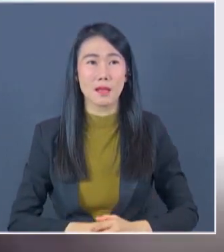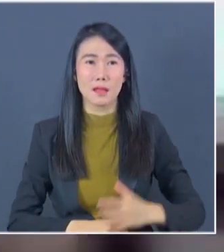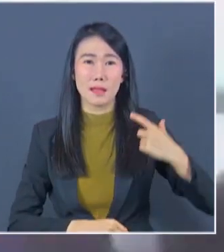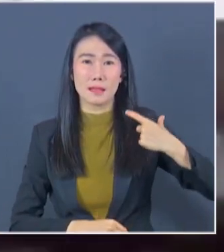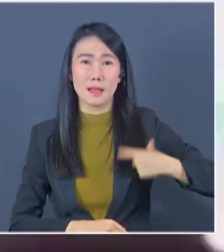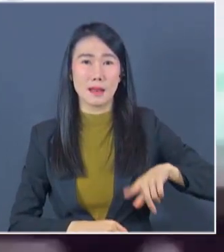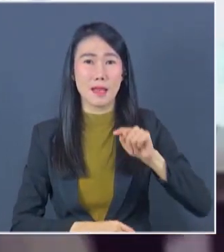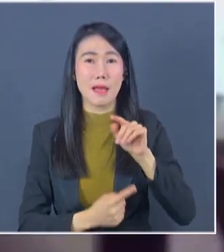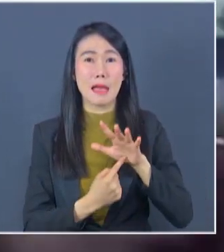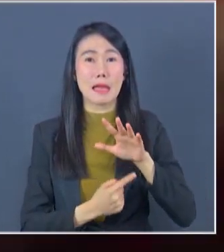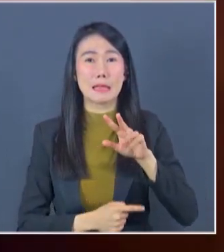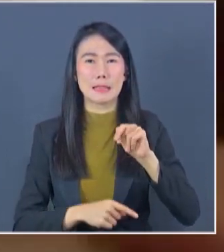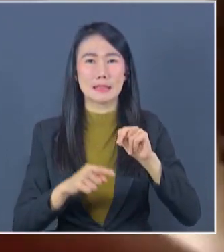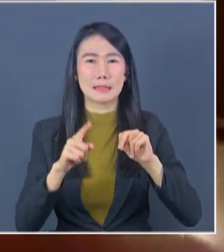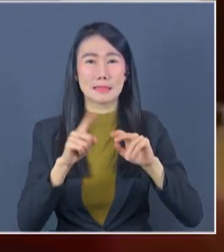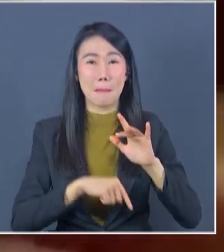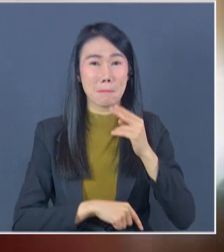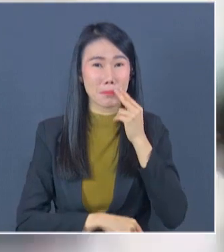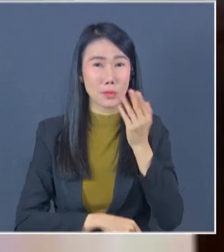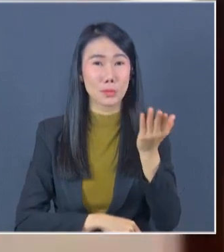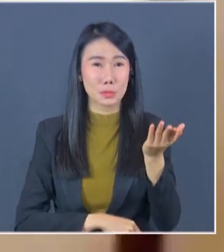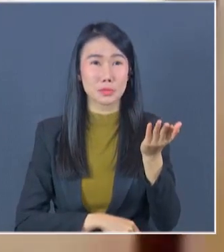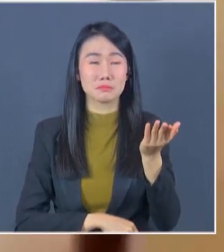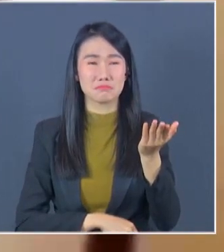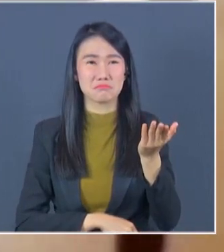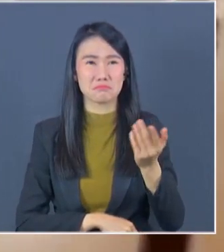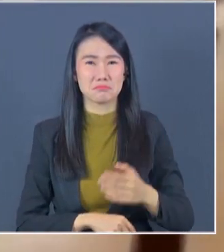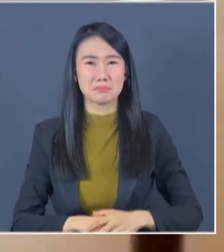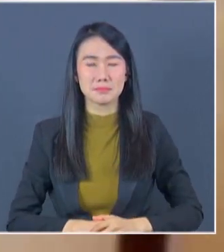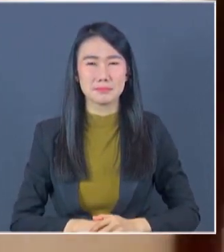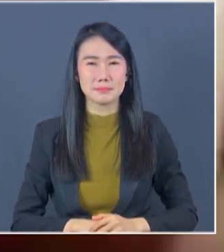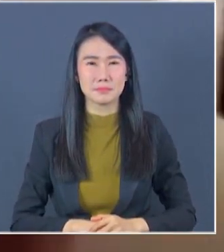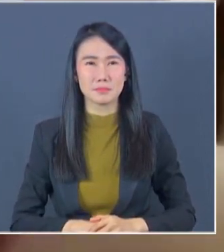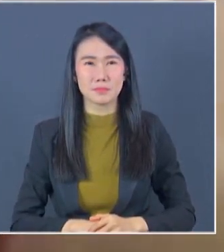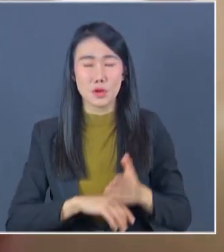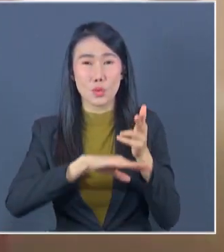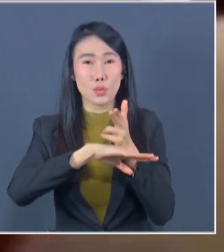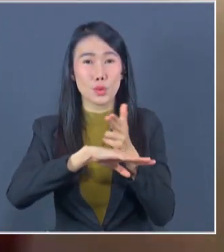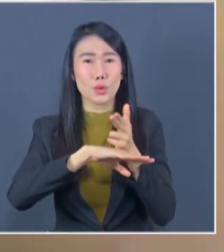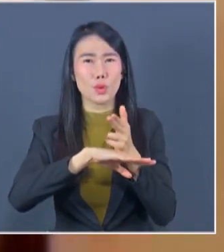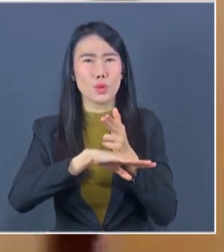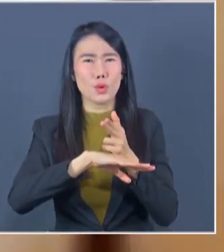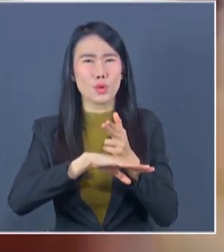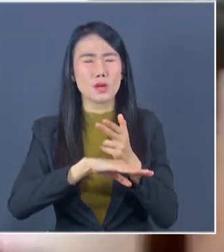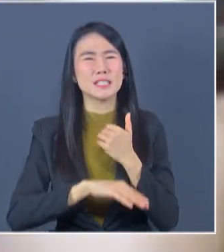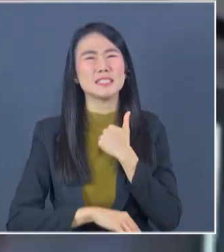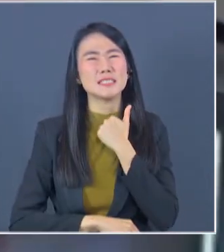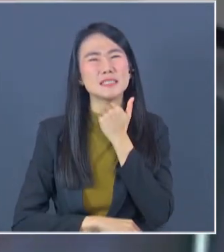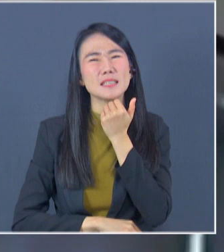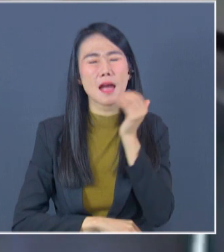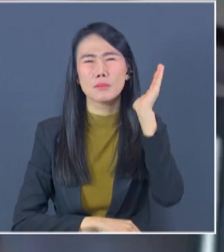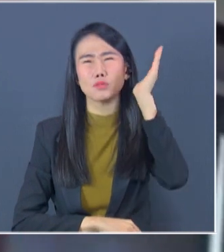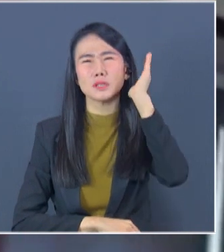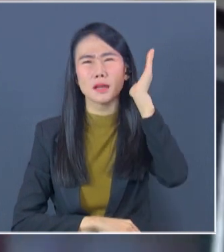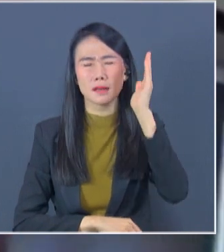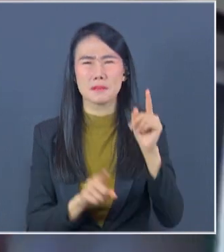ายตั้มเอาคืนครับทนายตั้มเอาคืนด้วยการโพสต์คลิปเป็นคลิปเสียงของชายคนนึง